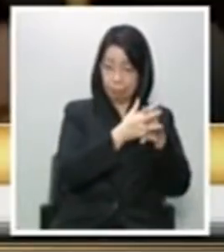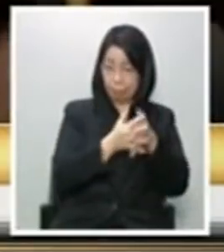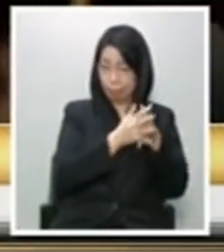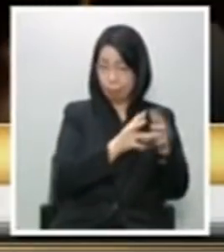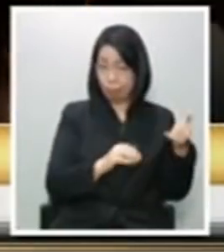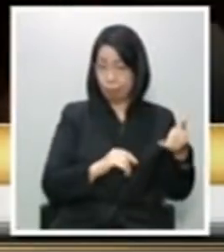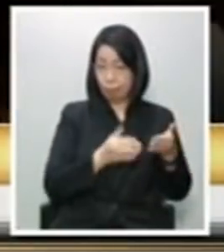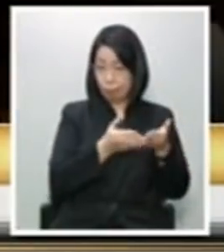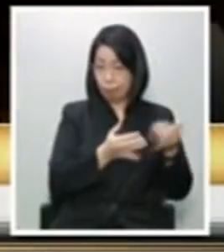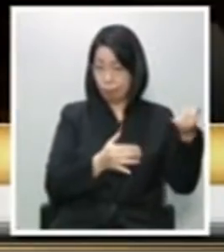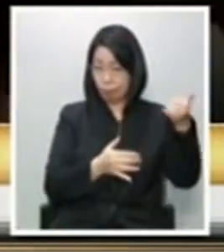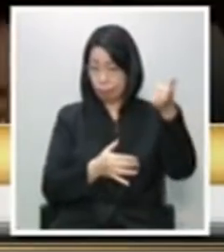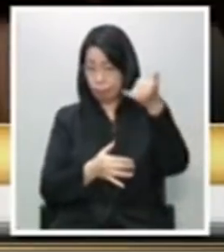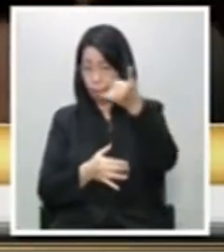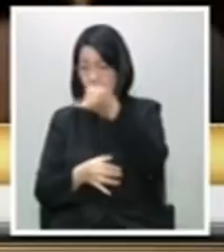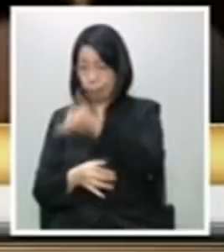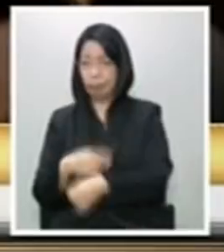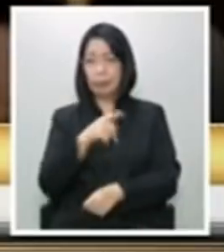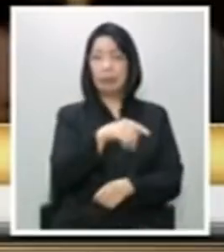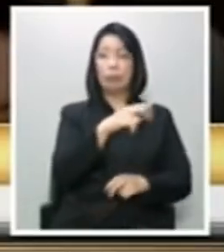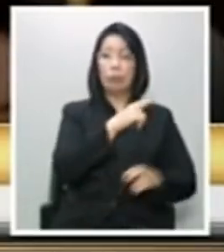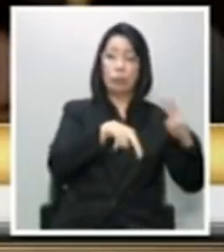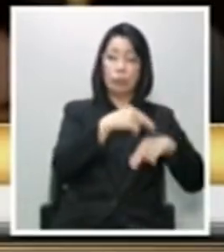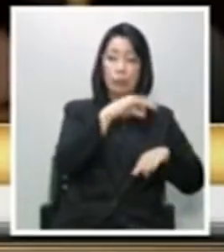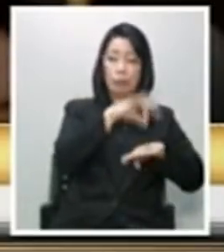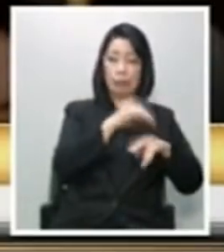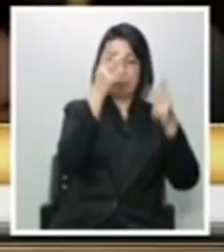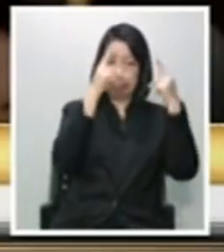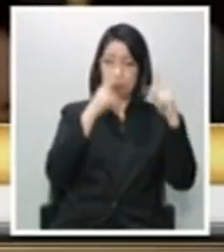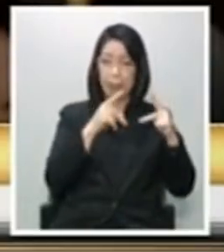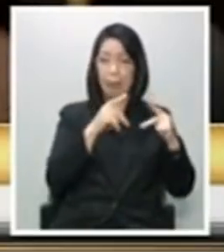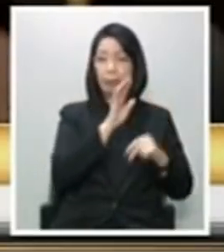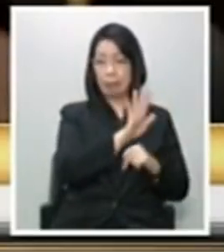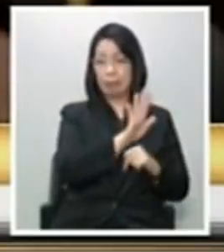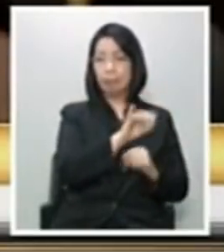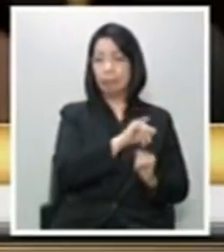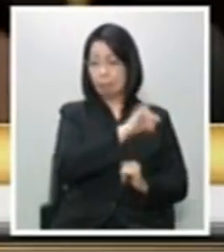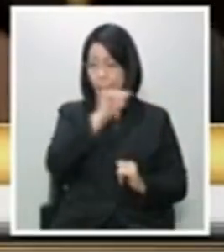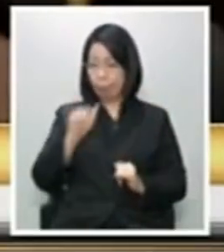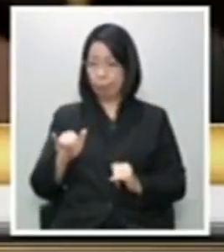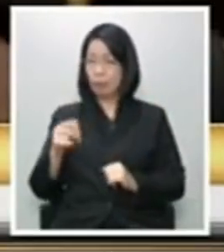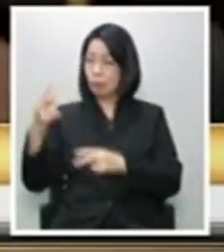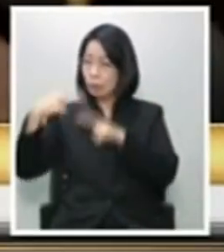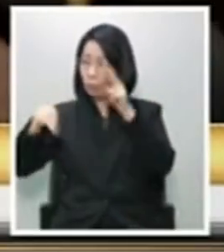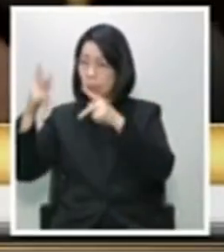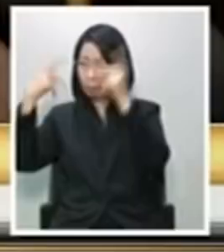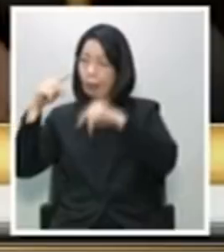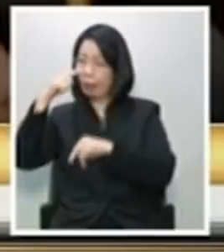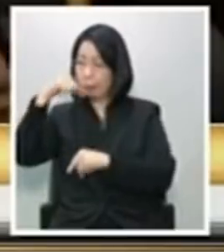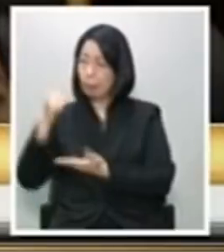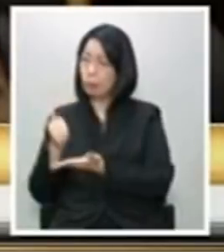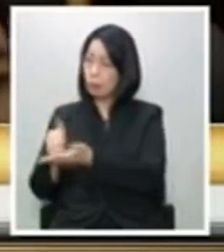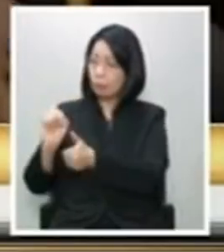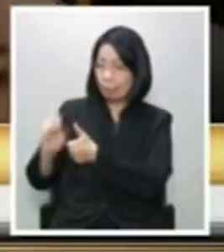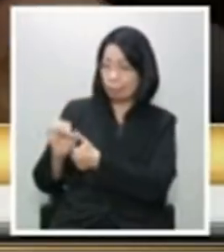านอุทยานของอเมริกามาช่วยวางแผนการจัดการอุทยานในประเทศไทย